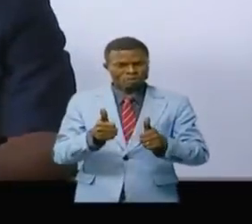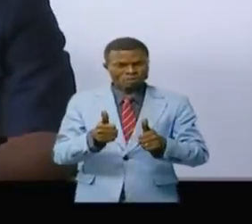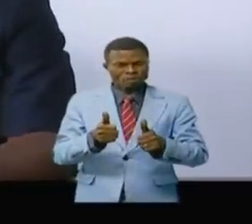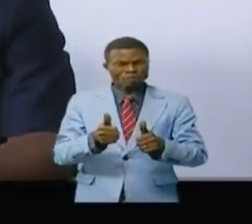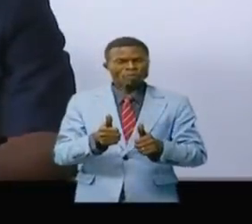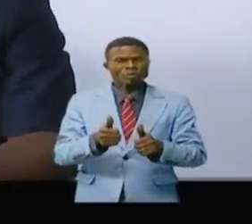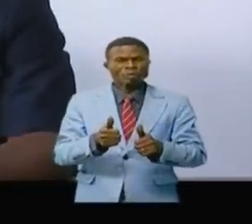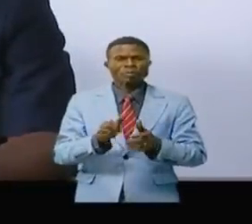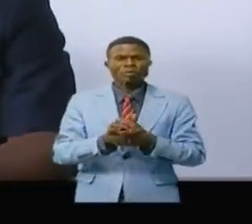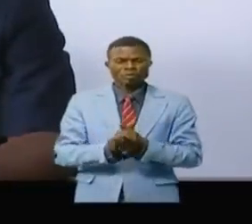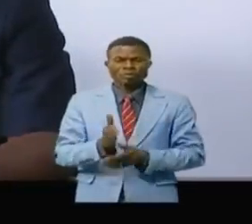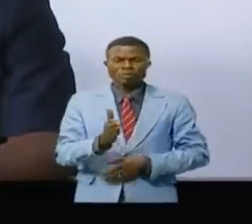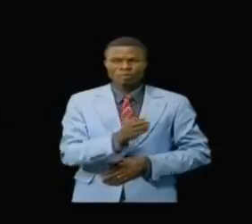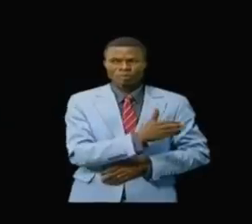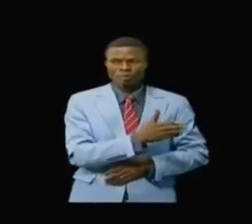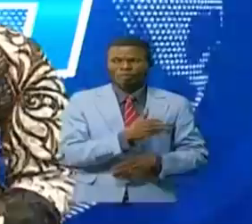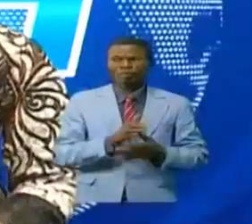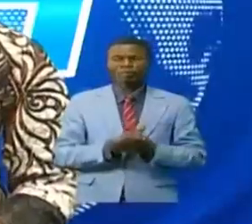doit.